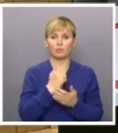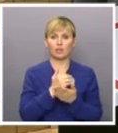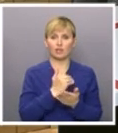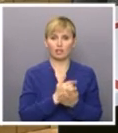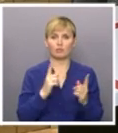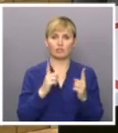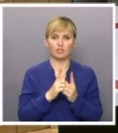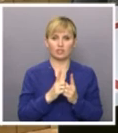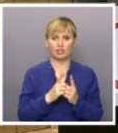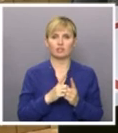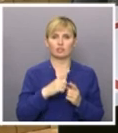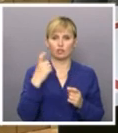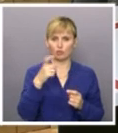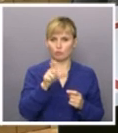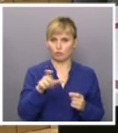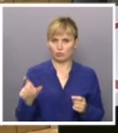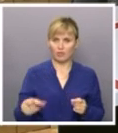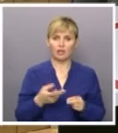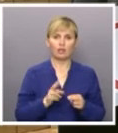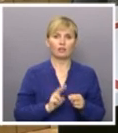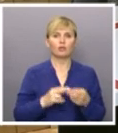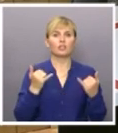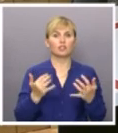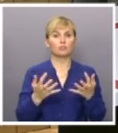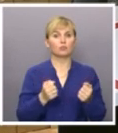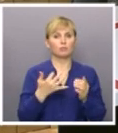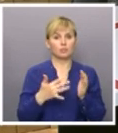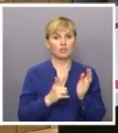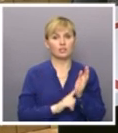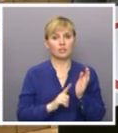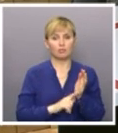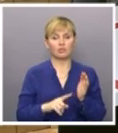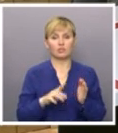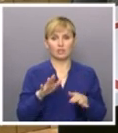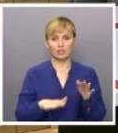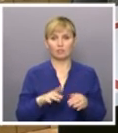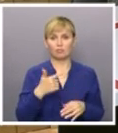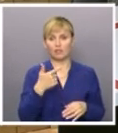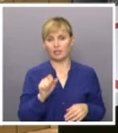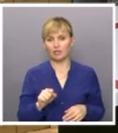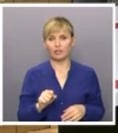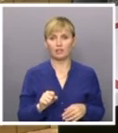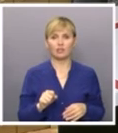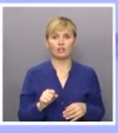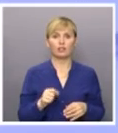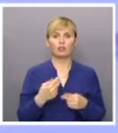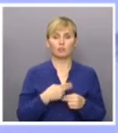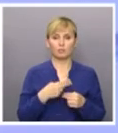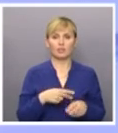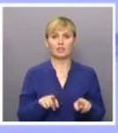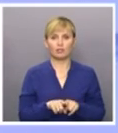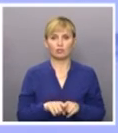встречались с фермерами, такими передовыми товарищами, которые уже сейчас получают 57 килограмм с гектара. Угу. Вот. Препятствие такое. Там